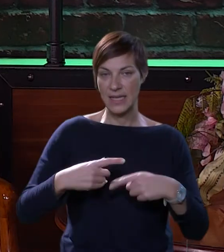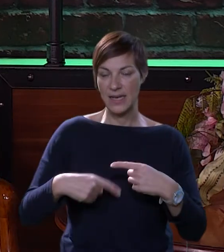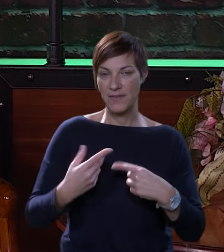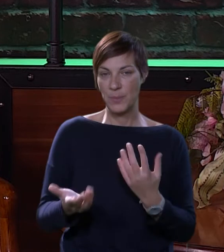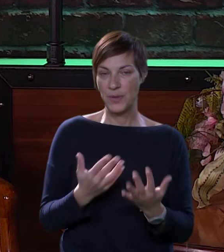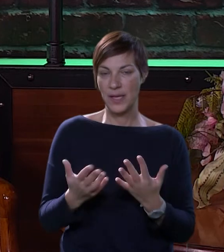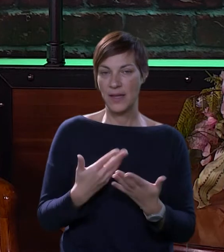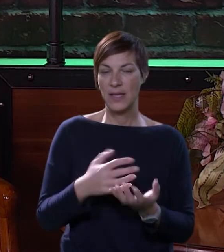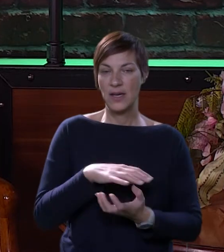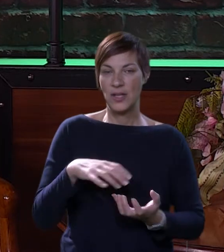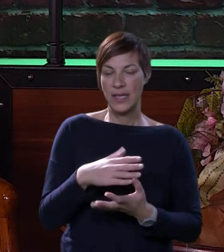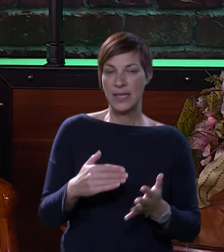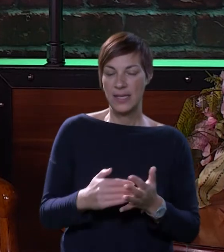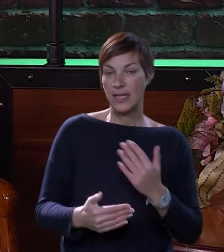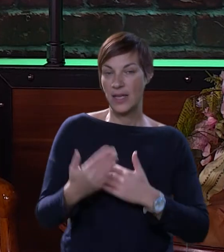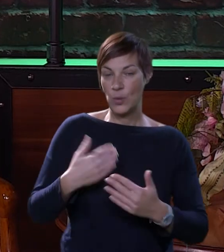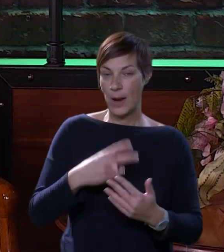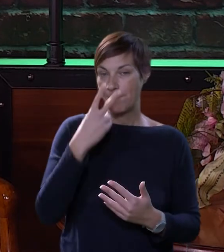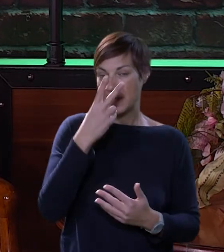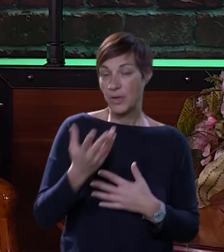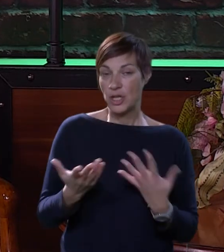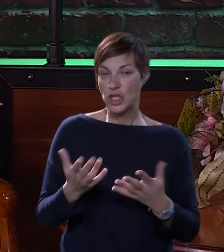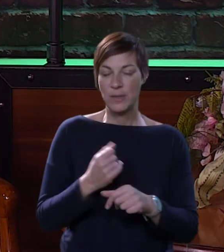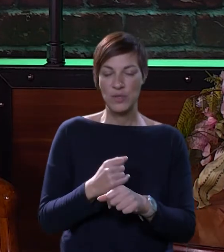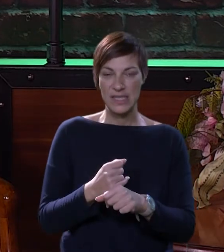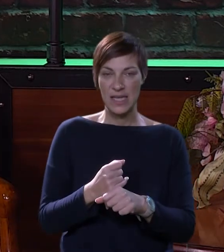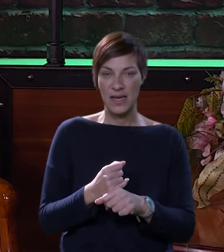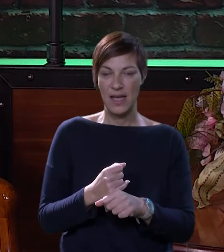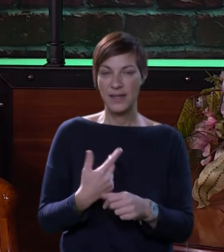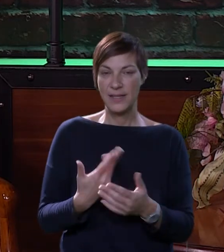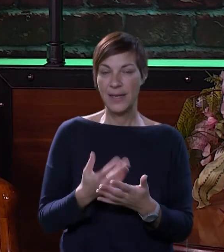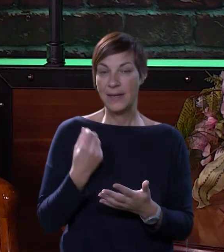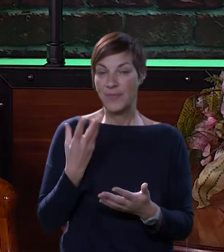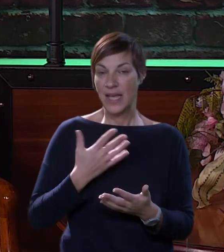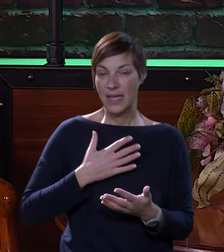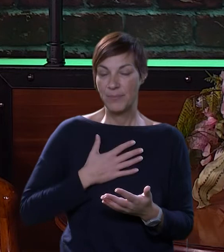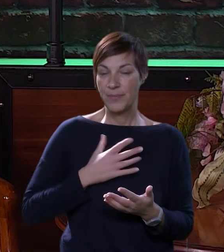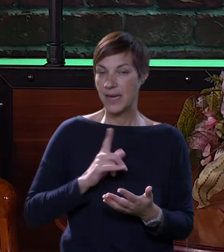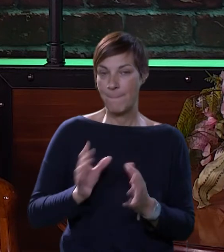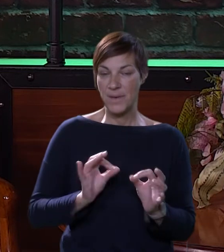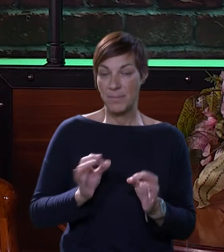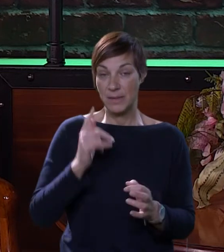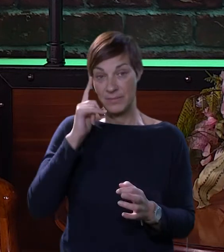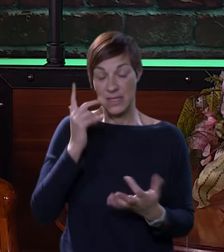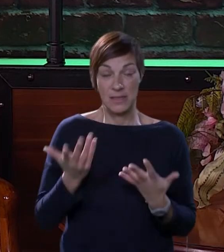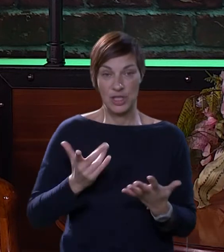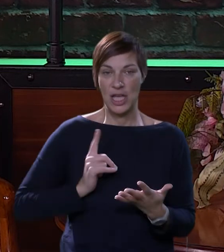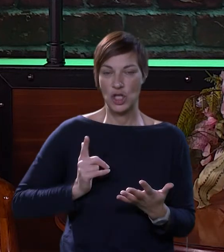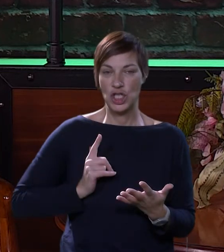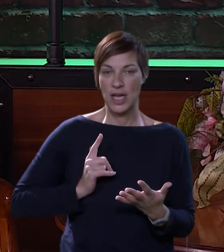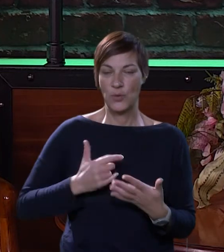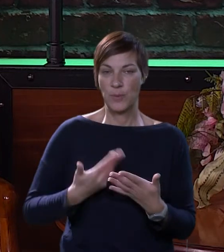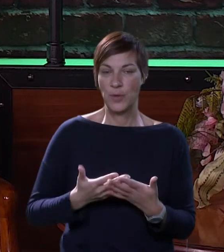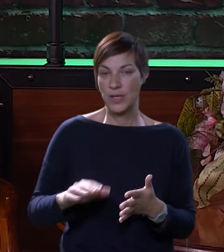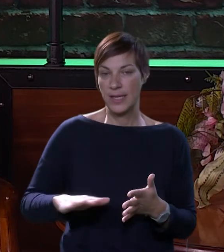ili slikovnice, vi roditelji treba to unaprijed pogledati o čemu se radi. Jer nekada smo i mi nepripremljeni, ne znamo šta